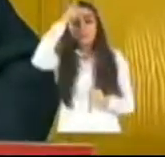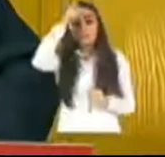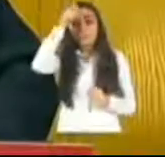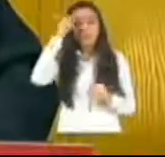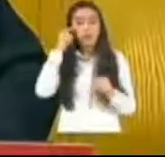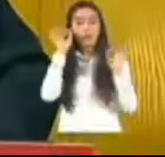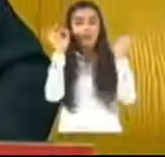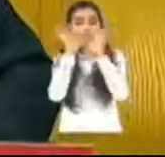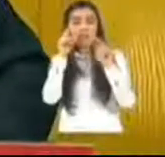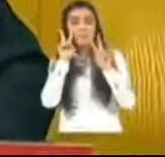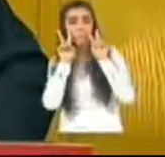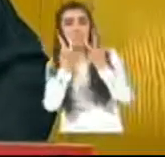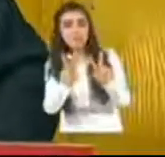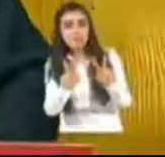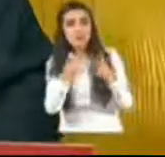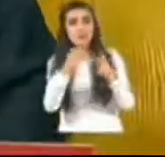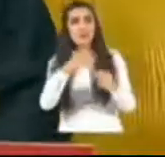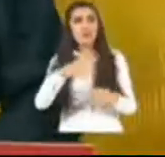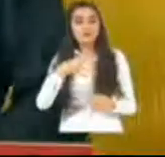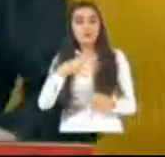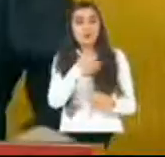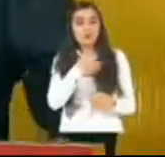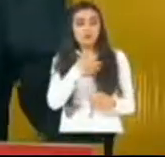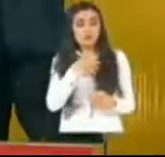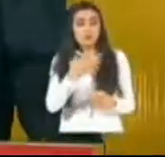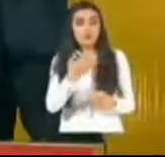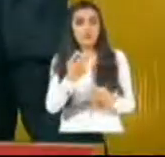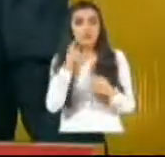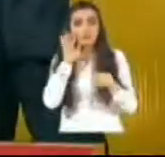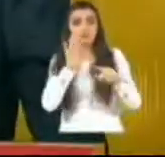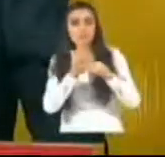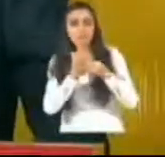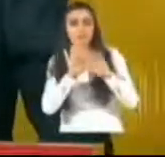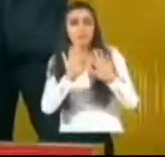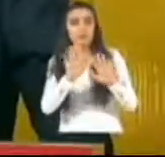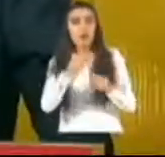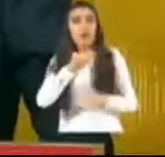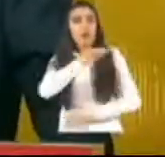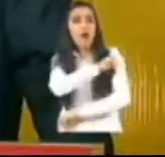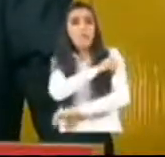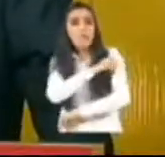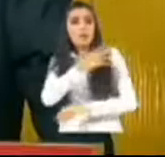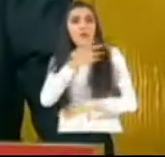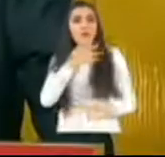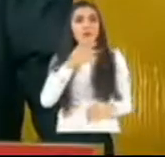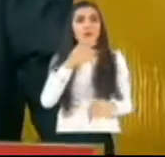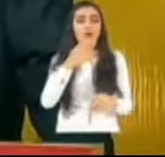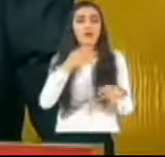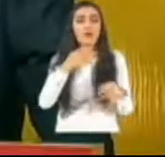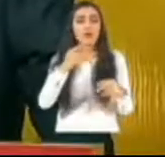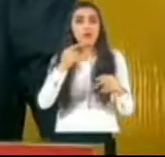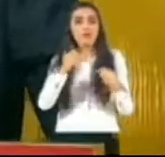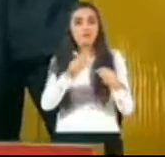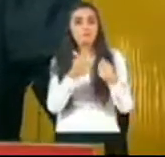şaşı bakışını, sorumlu tavrını muhafaza etmektedir. Almanya'nın başını çektiği